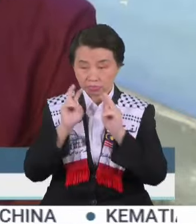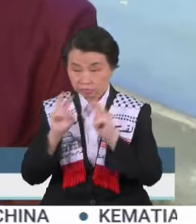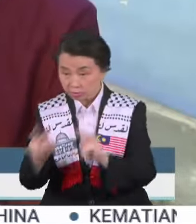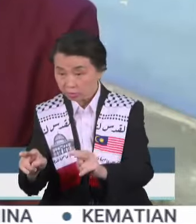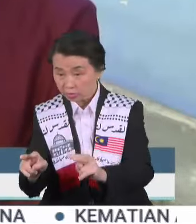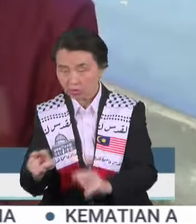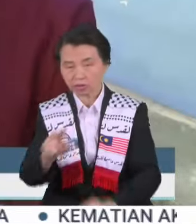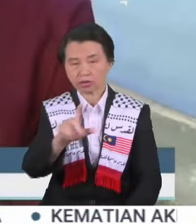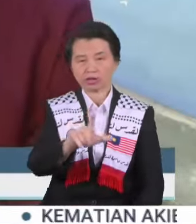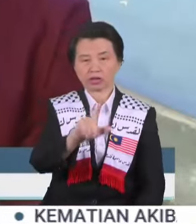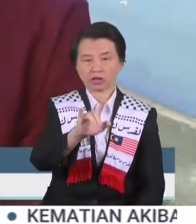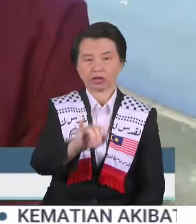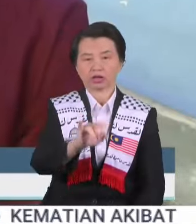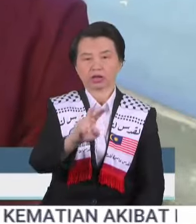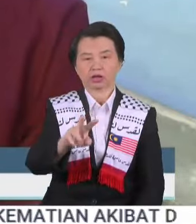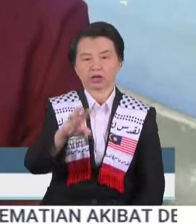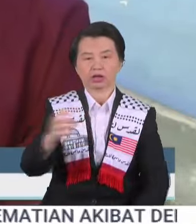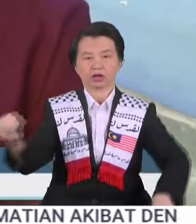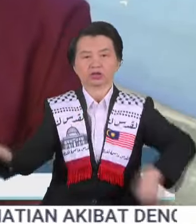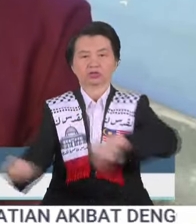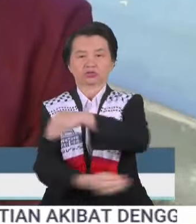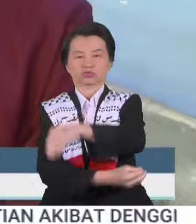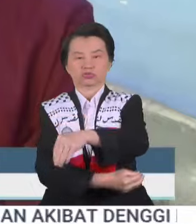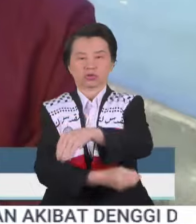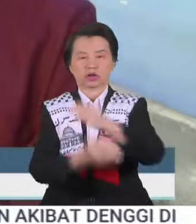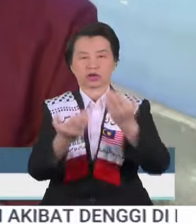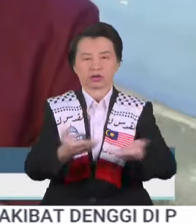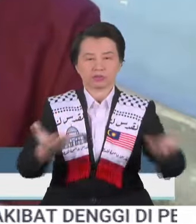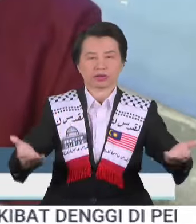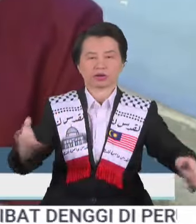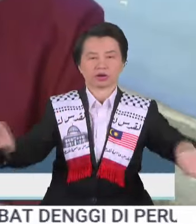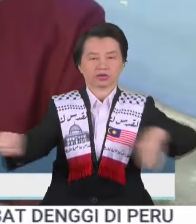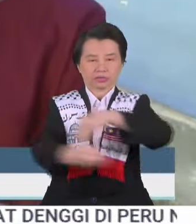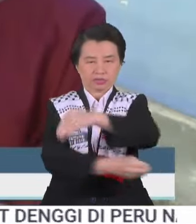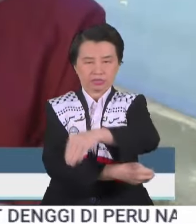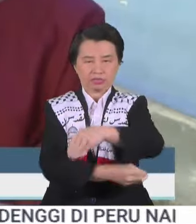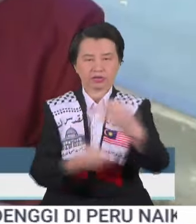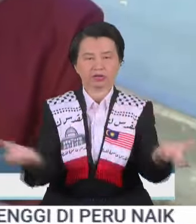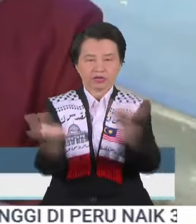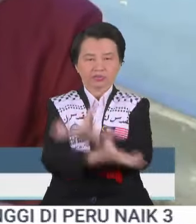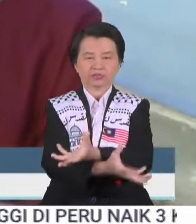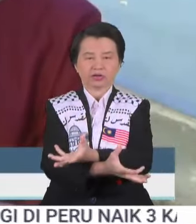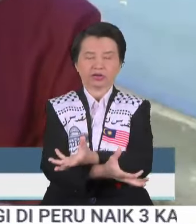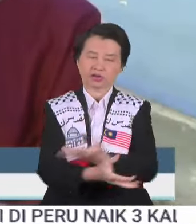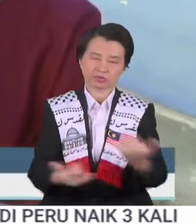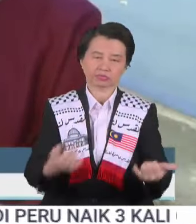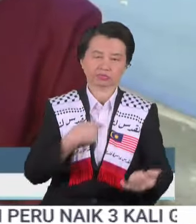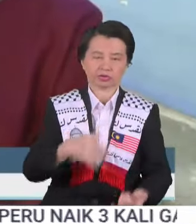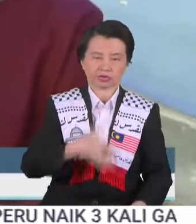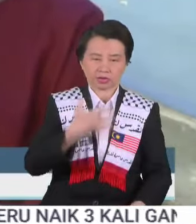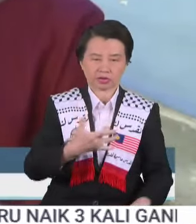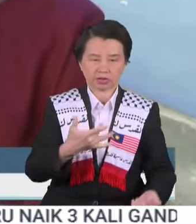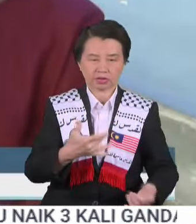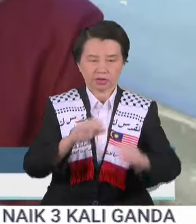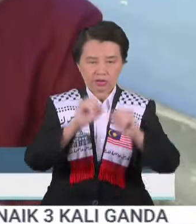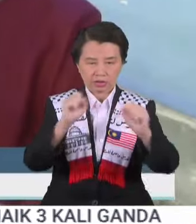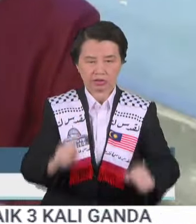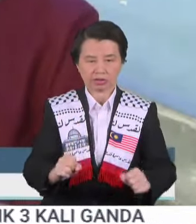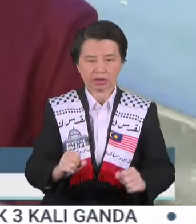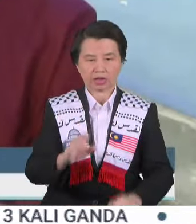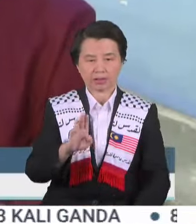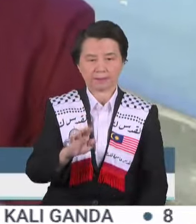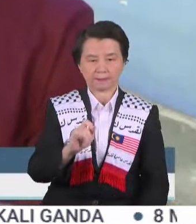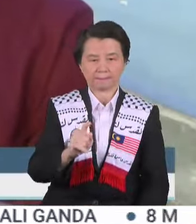live pertukaran barang sistem barter ni di kampung ini. Dan kami rasakan bahawa pertukaran sistem barter ni